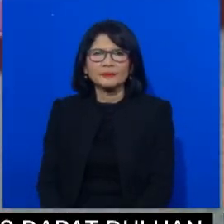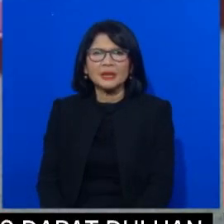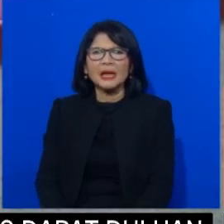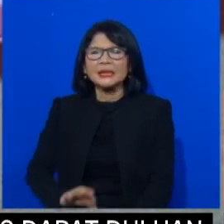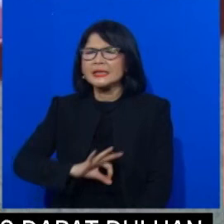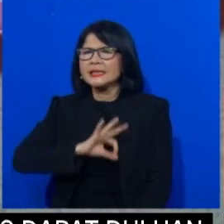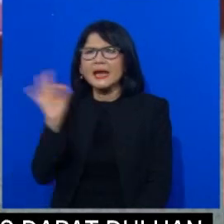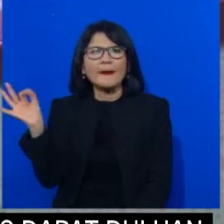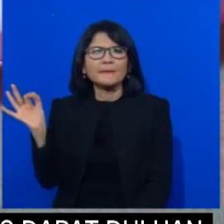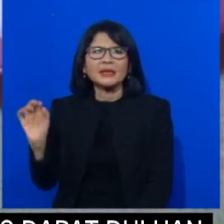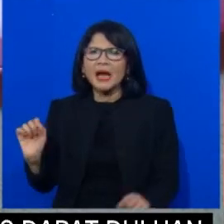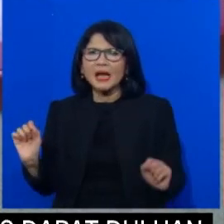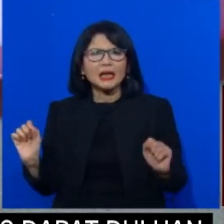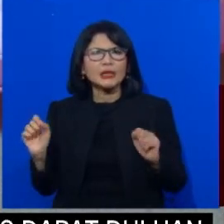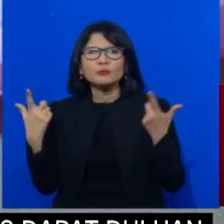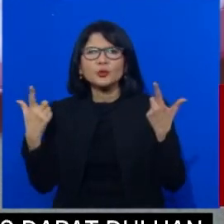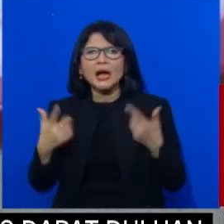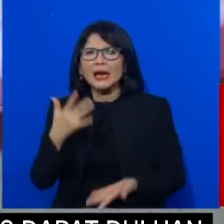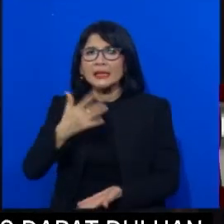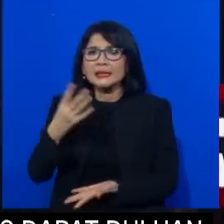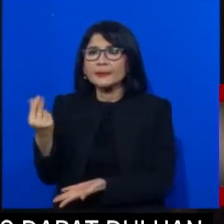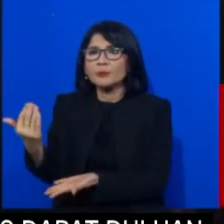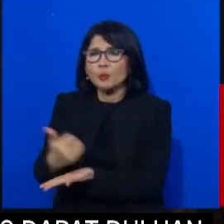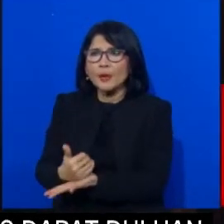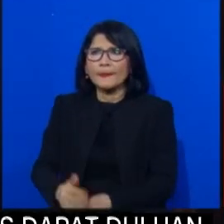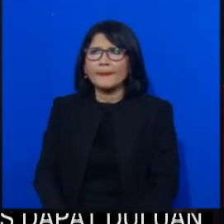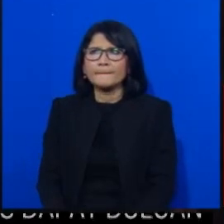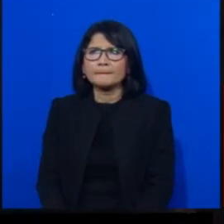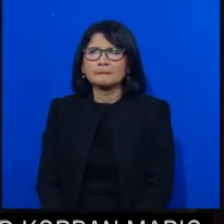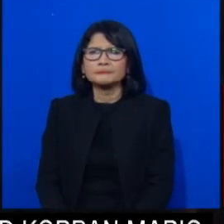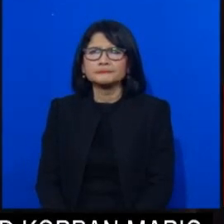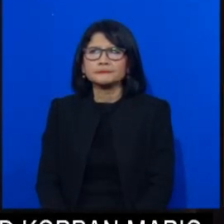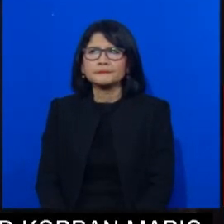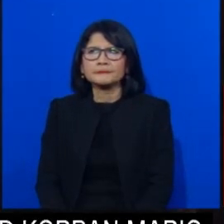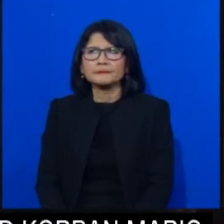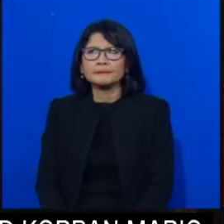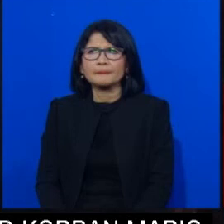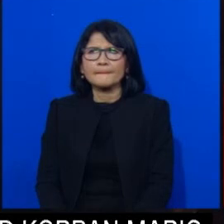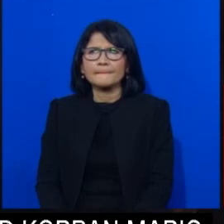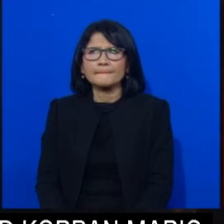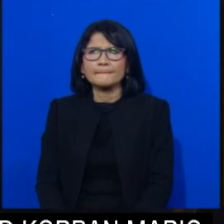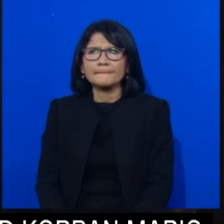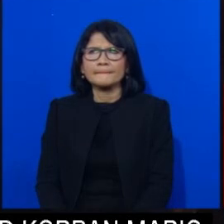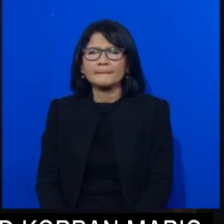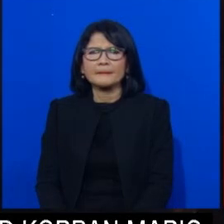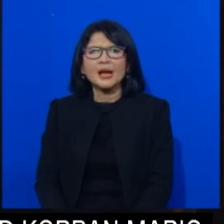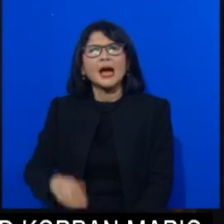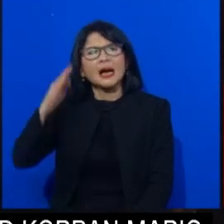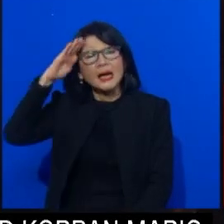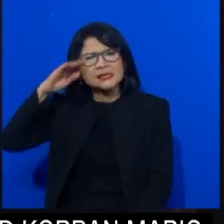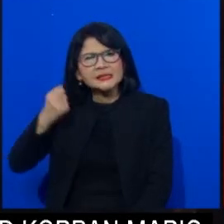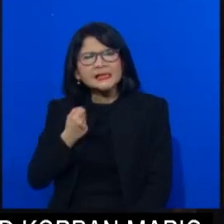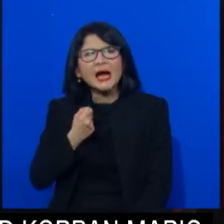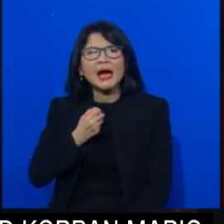bekerja agar tetap memperoleh penghasilan. Seorang suami kayak apa sih, Bu? Aduh, kasihan. Ya Allah,